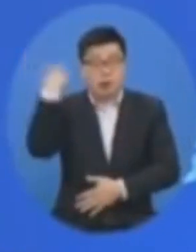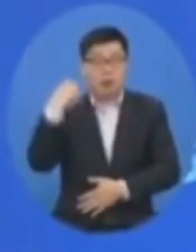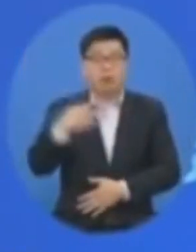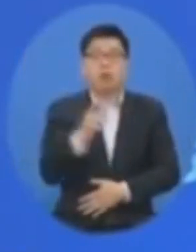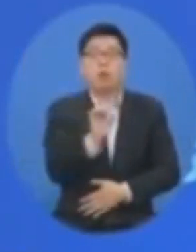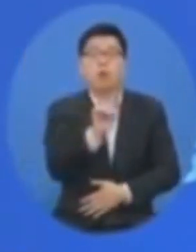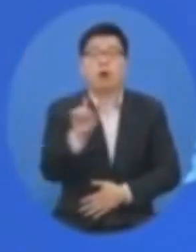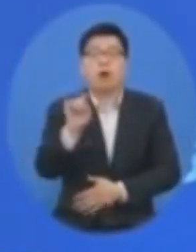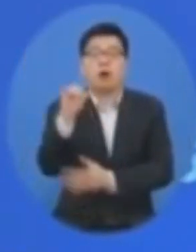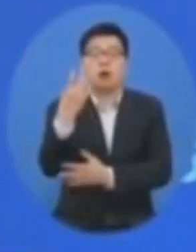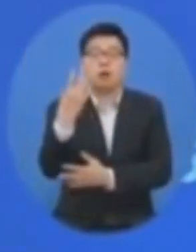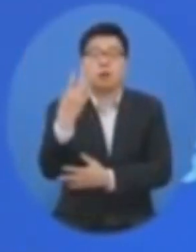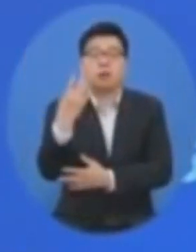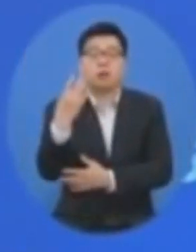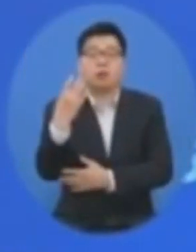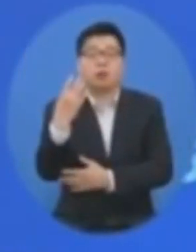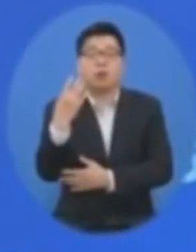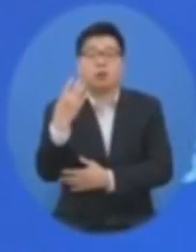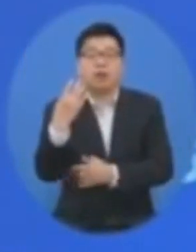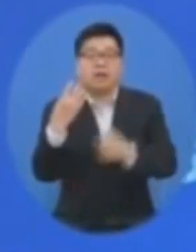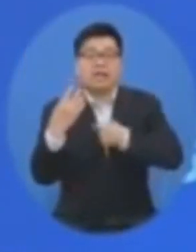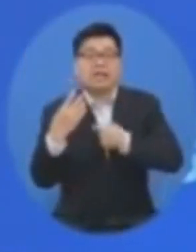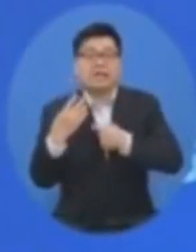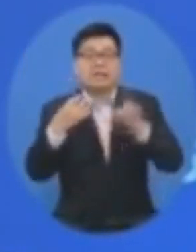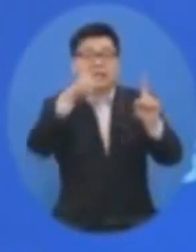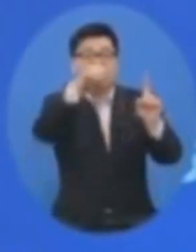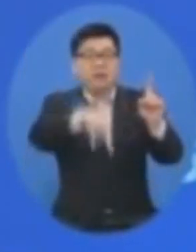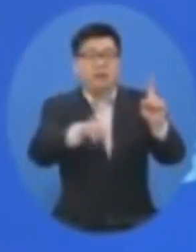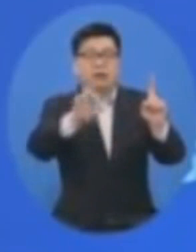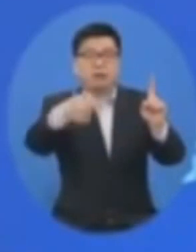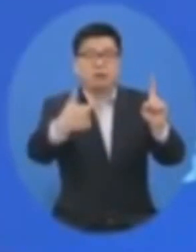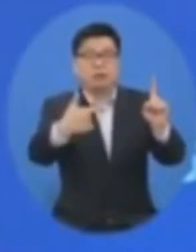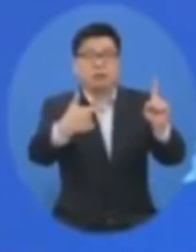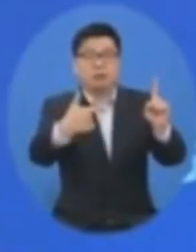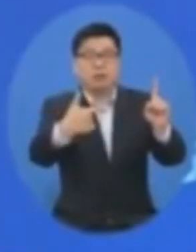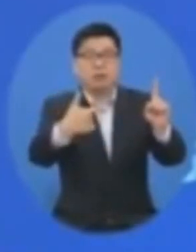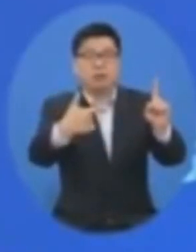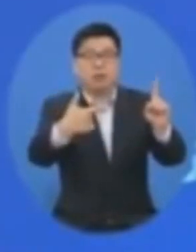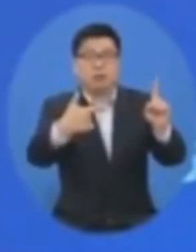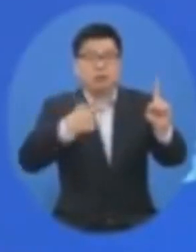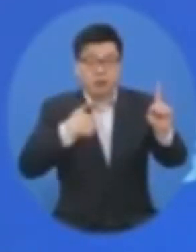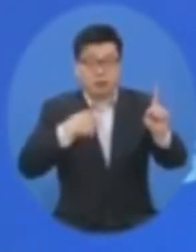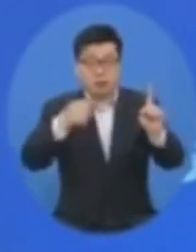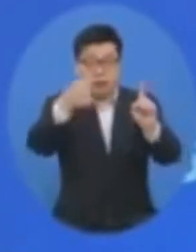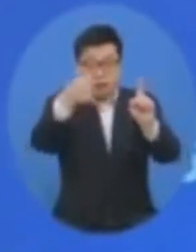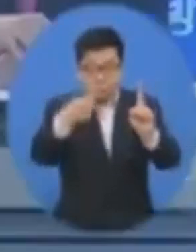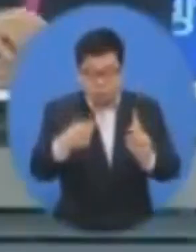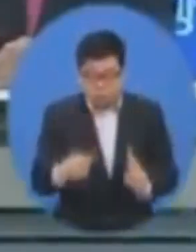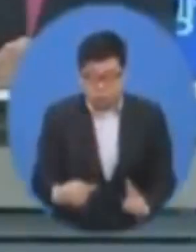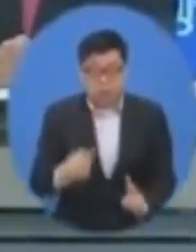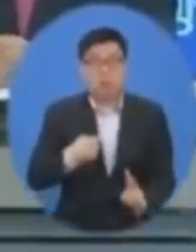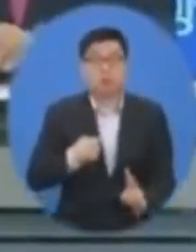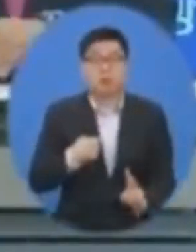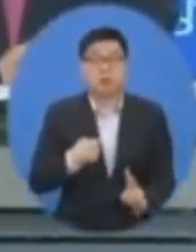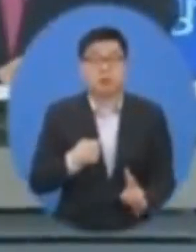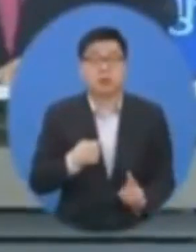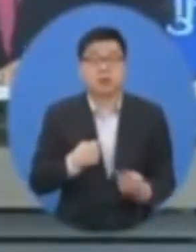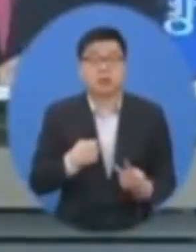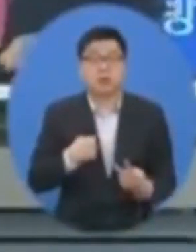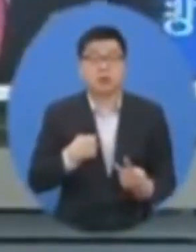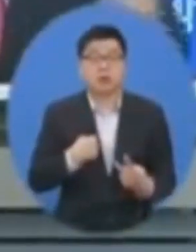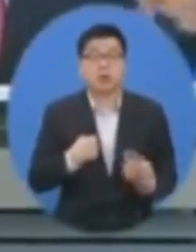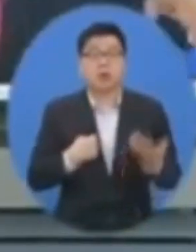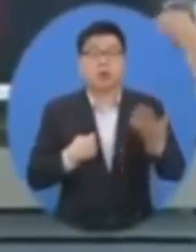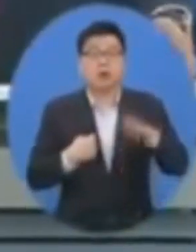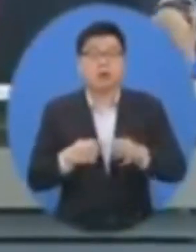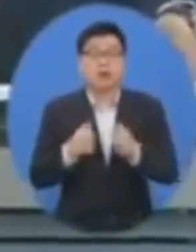조사는 비호감도 1위가 내가 알기로는 문재인 후보입니다. 나는 한참 있다가 2위고. 근데 그걸 꼭 그